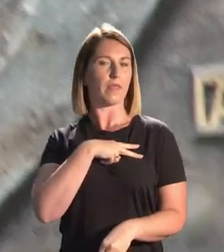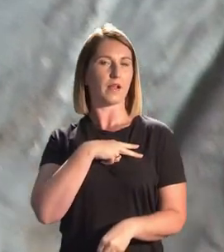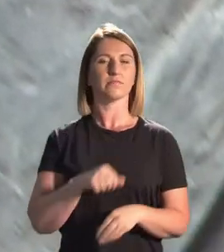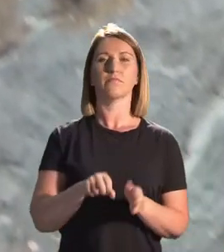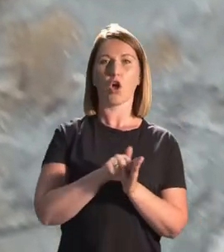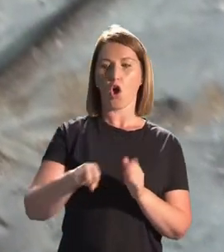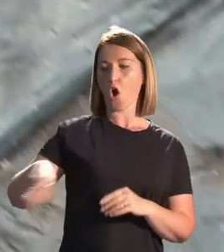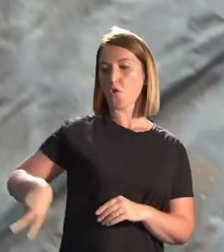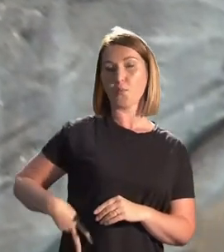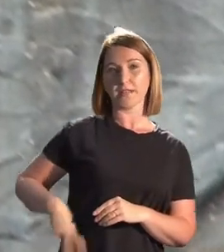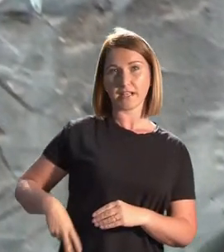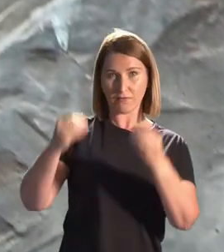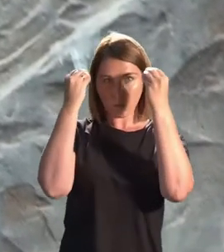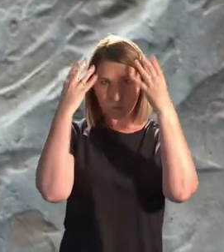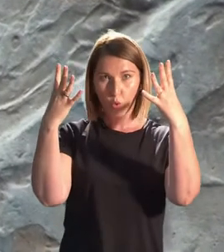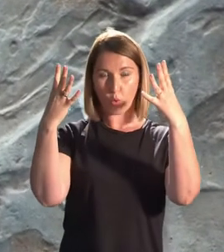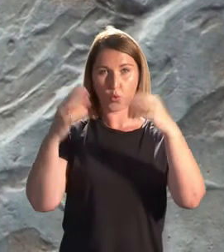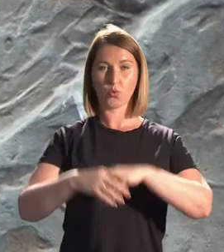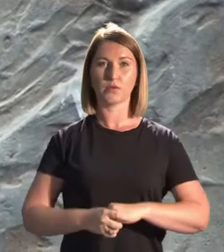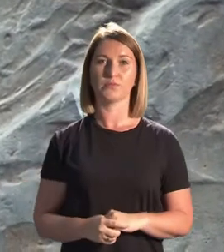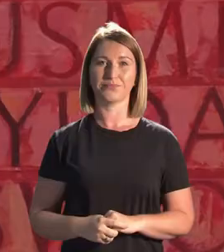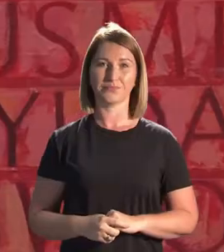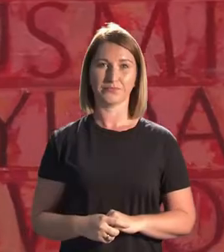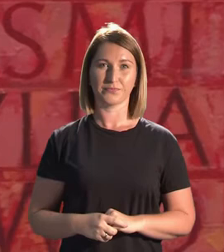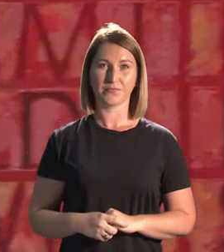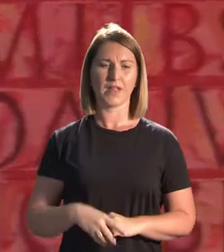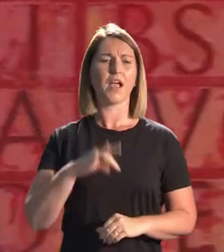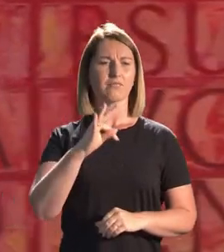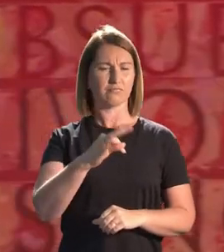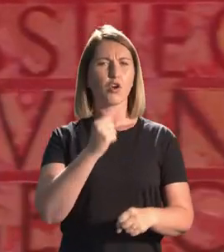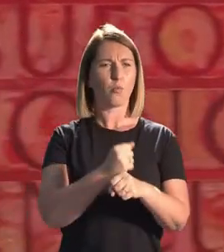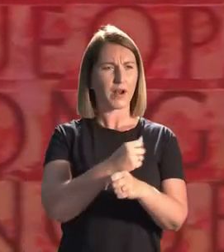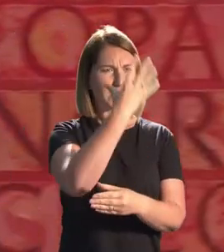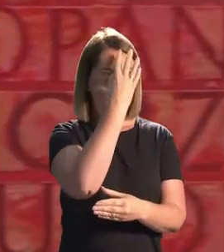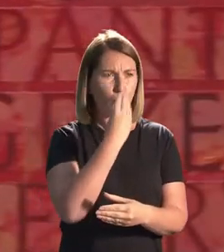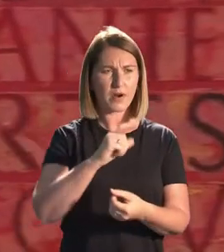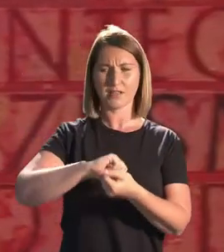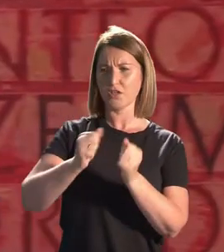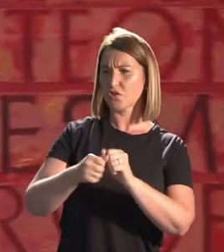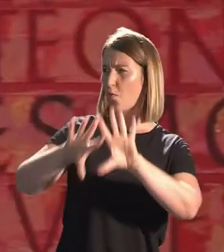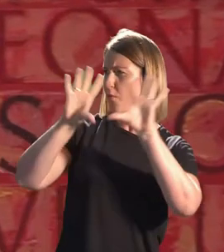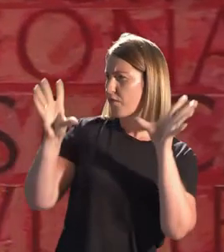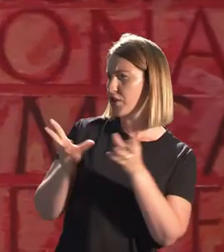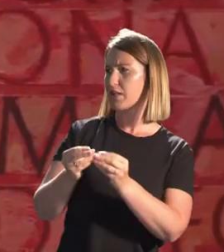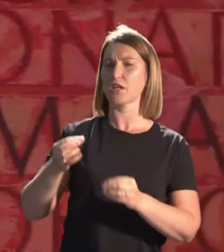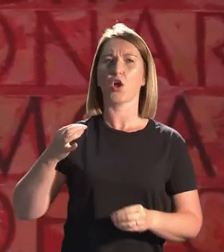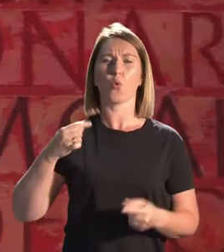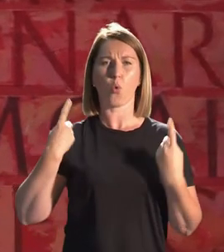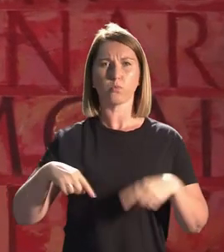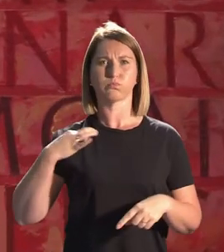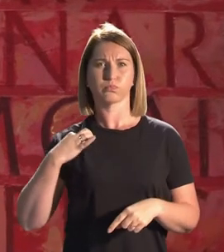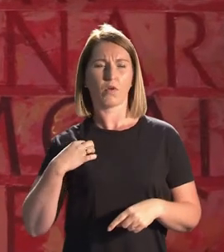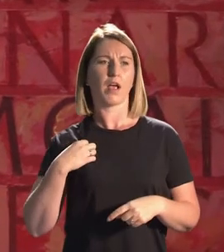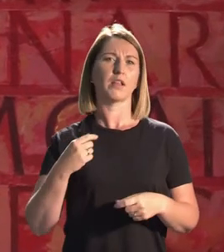Gloria Artis, przyznanym przez ministra kultury i dziedzictwa narodowego. Jego prace znajdują się w zbiorach państwowych oraz osób prywatnych w kraju i